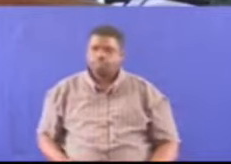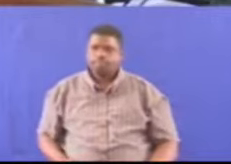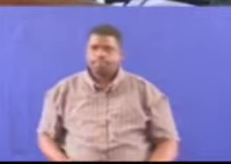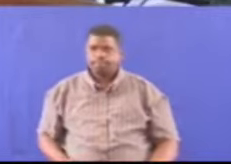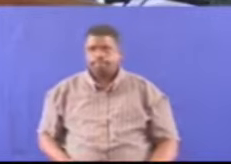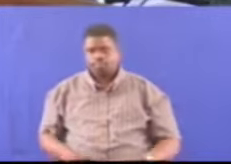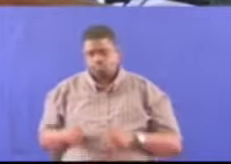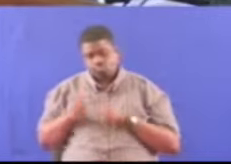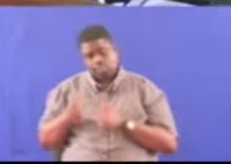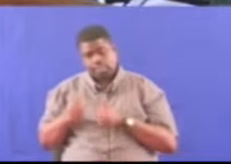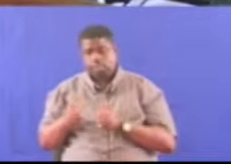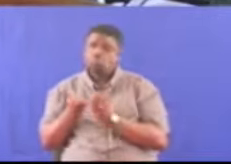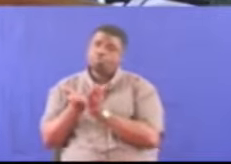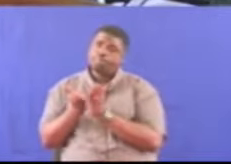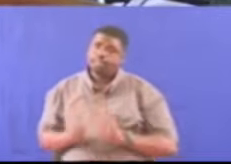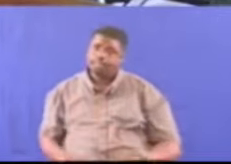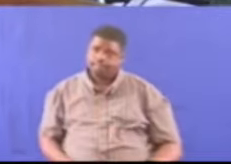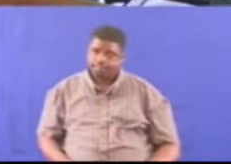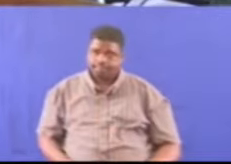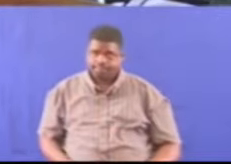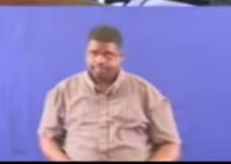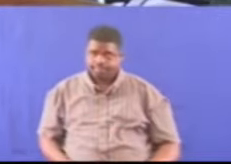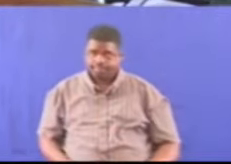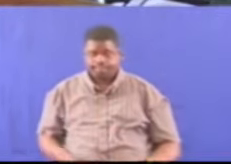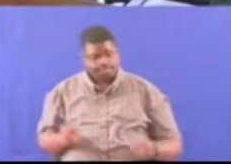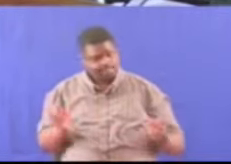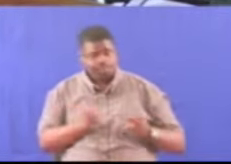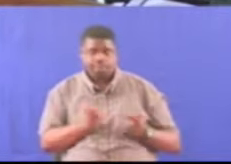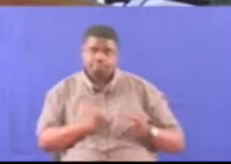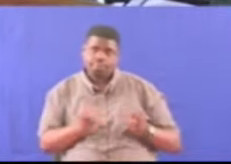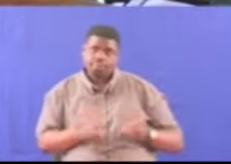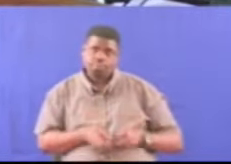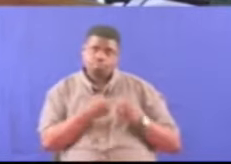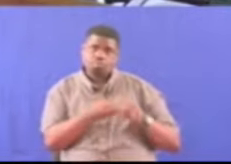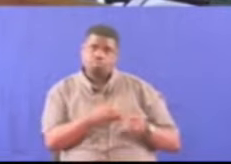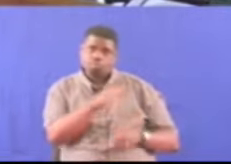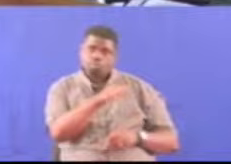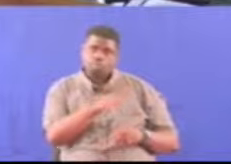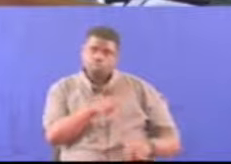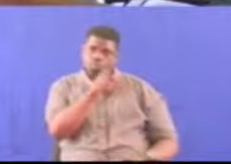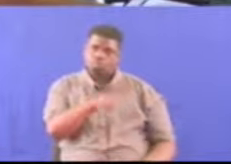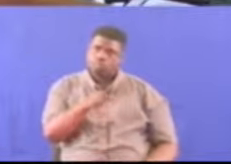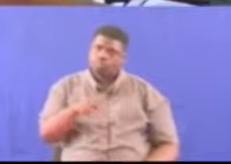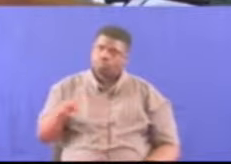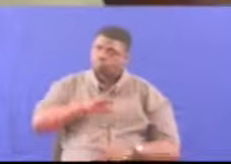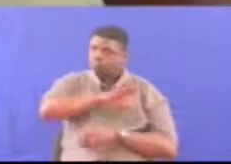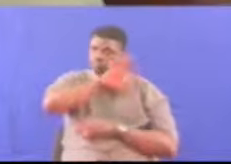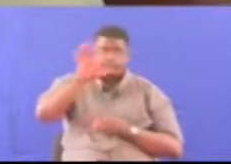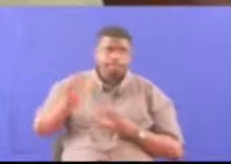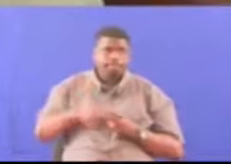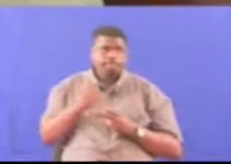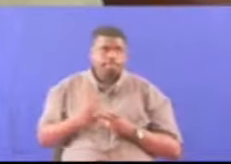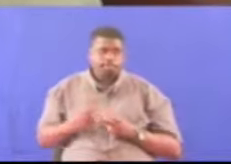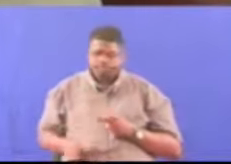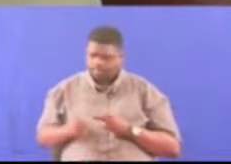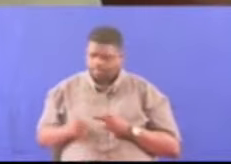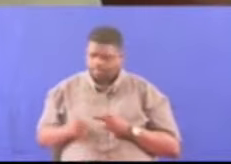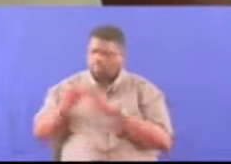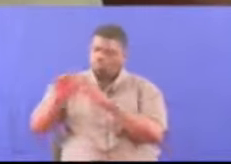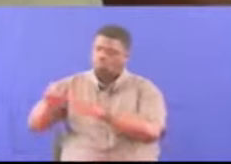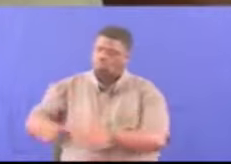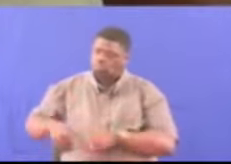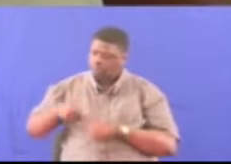Tunahaidi kukuombea. Aidha, tunatoa wito kwa Watanzania wote, wabunge na